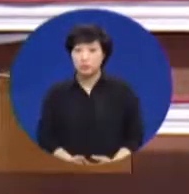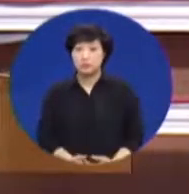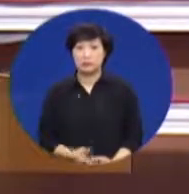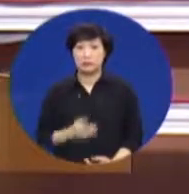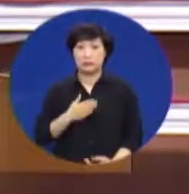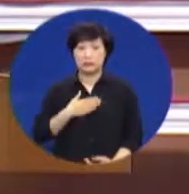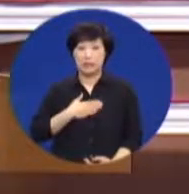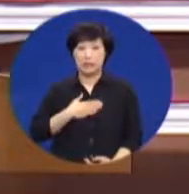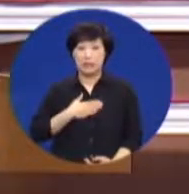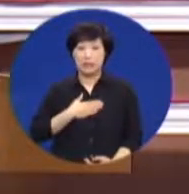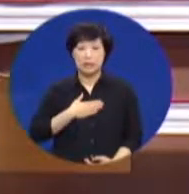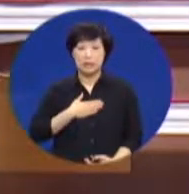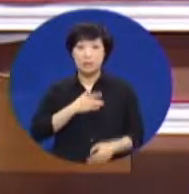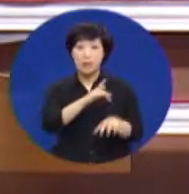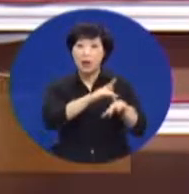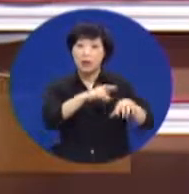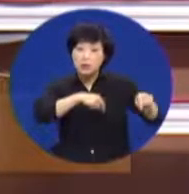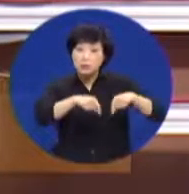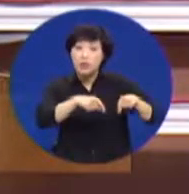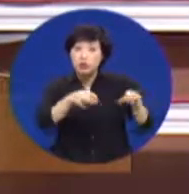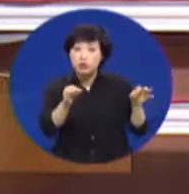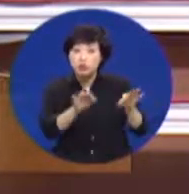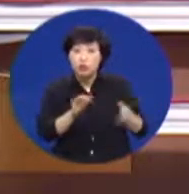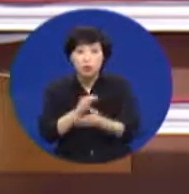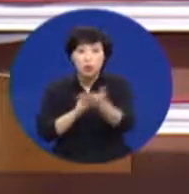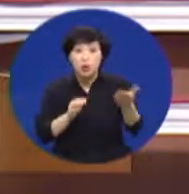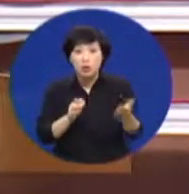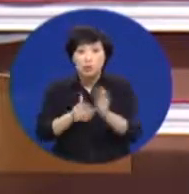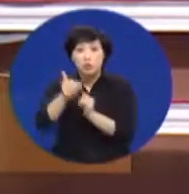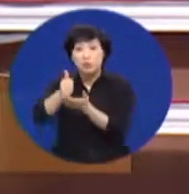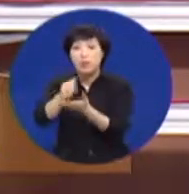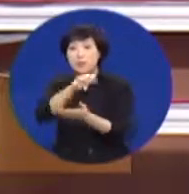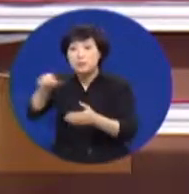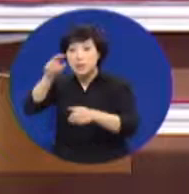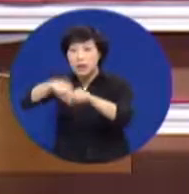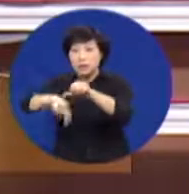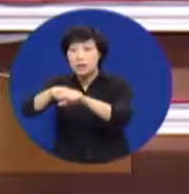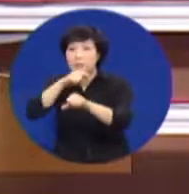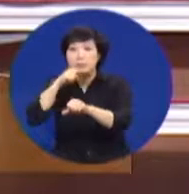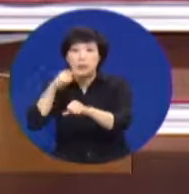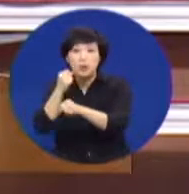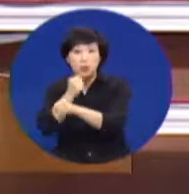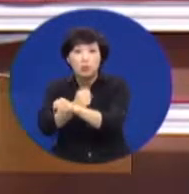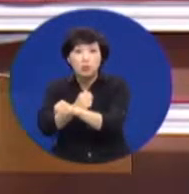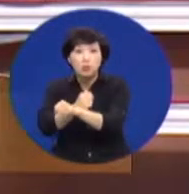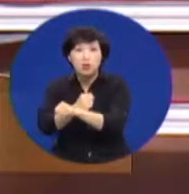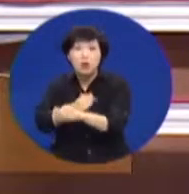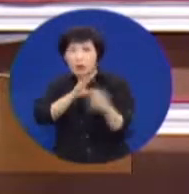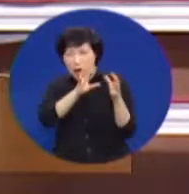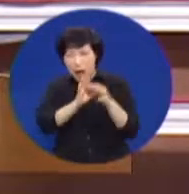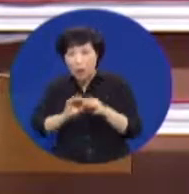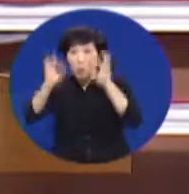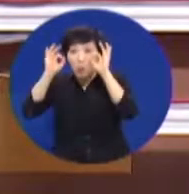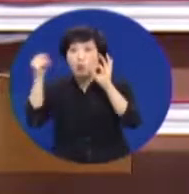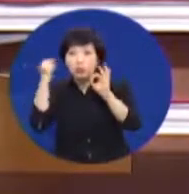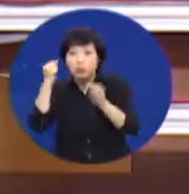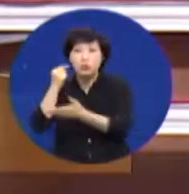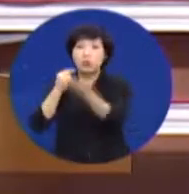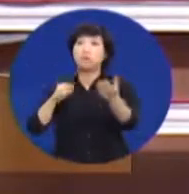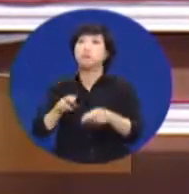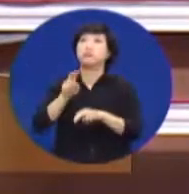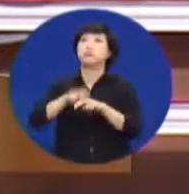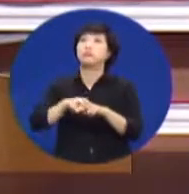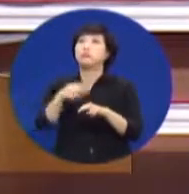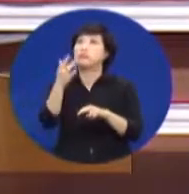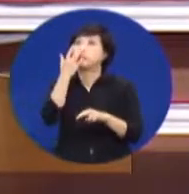나를 지배하는 순간, 예수님의 십자가의 피의 공로 아무리 들어도 감동이 안 와.